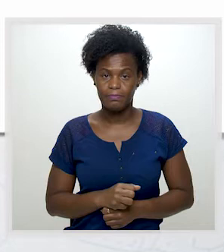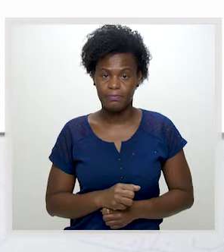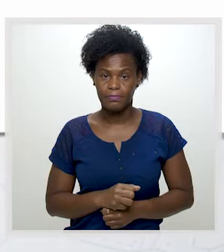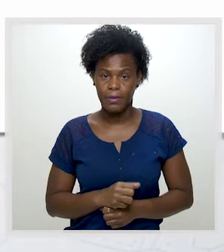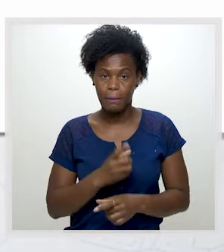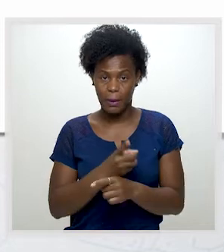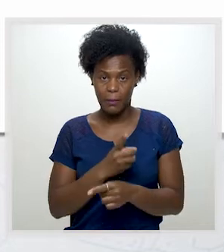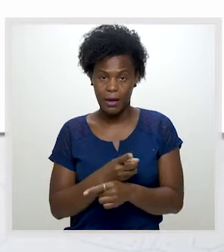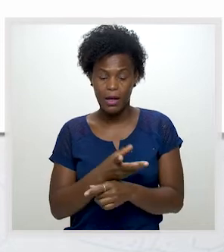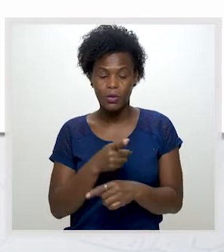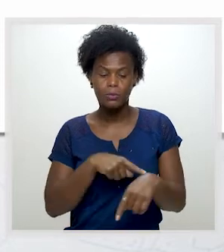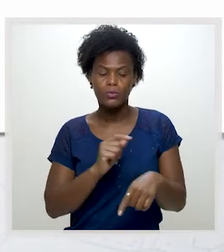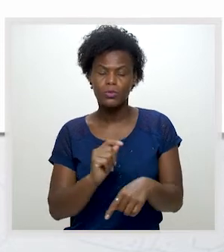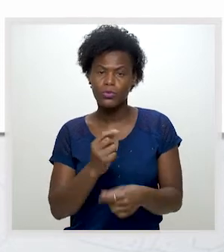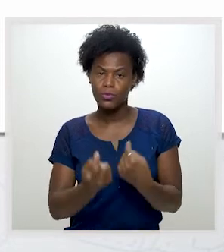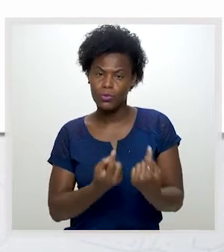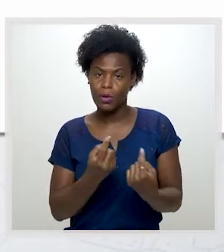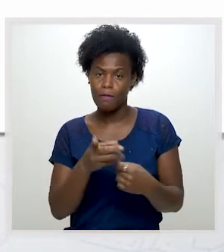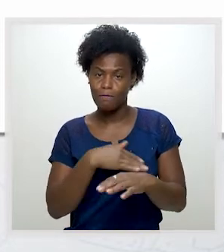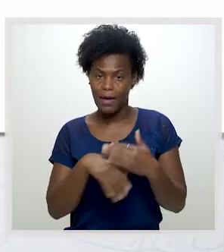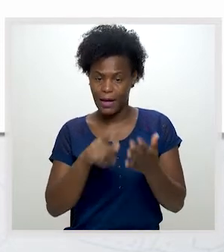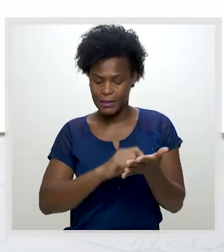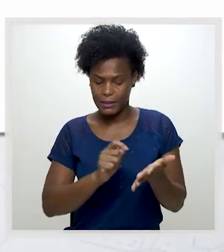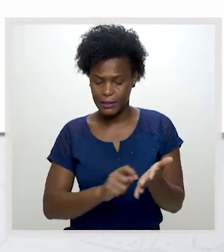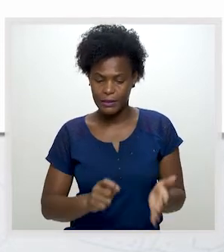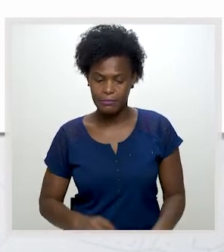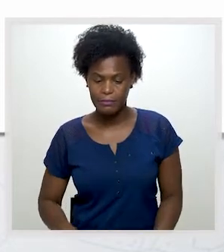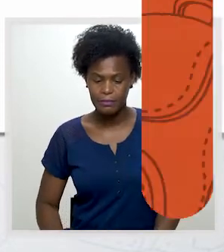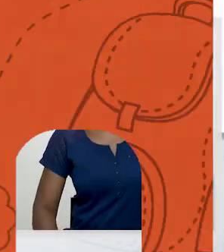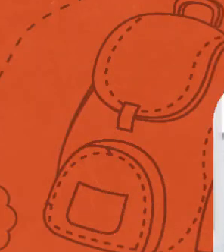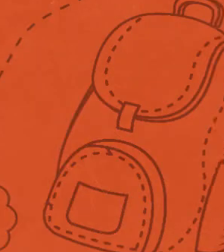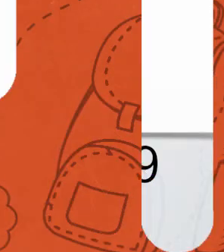Même procédé, je te laisse quelques minutes pour faire cet exercice.